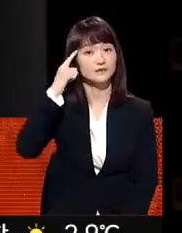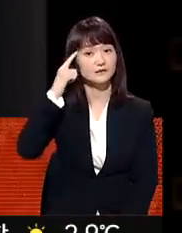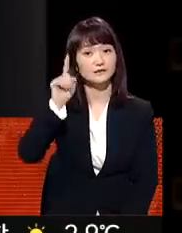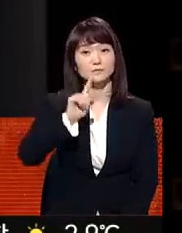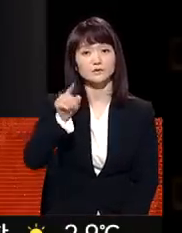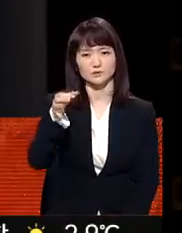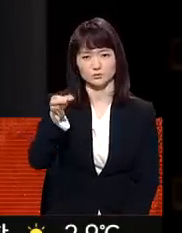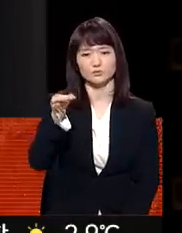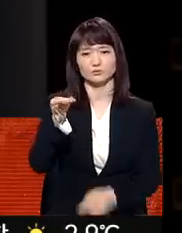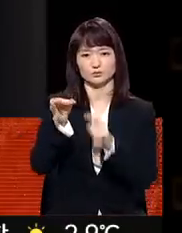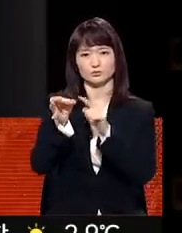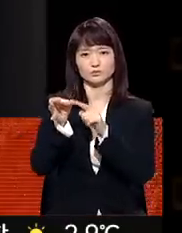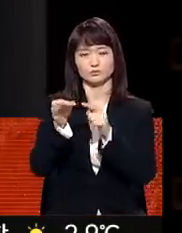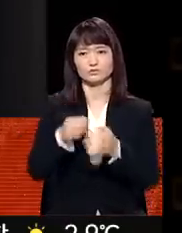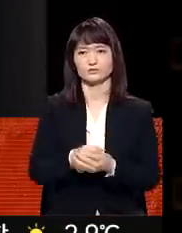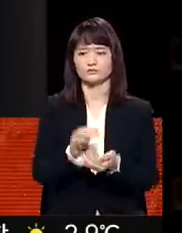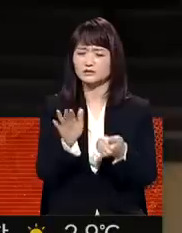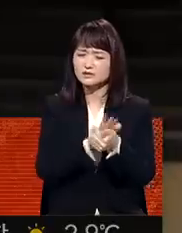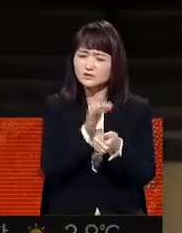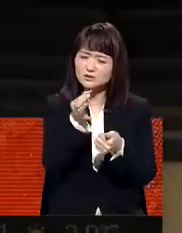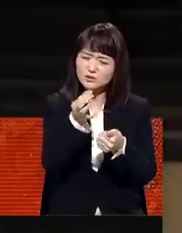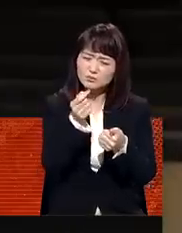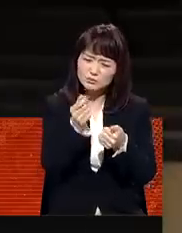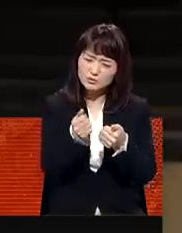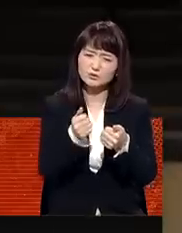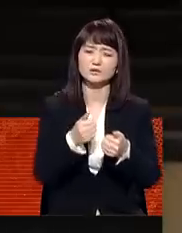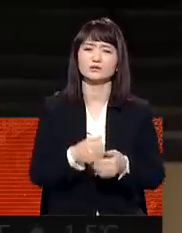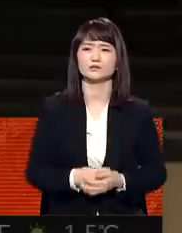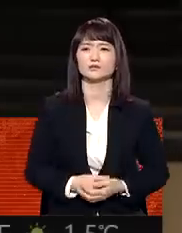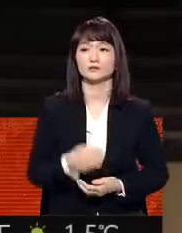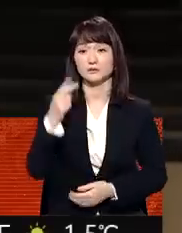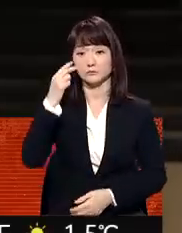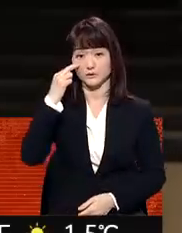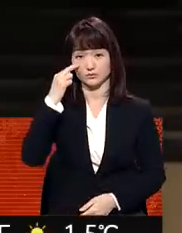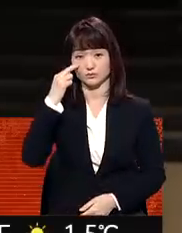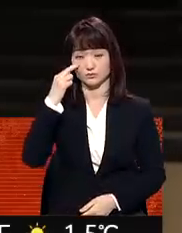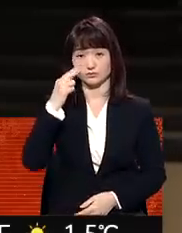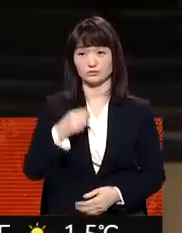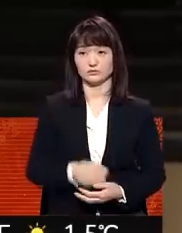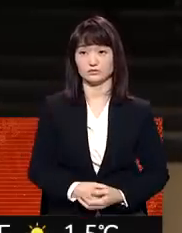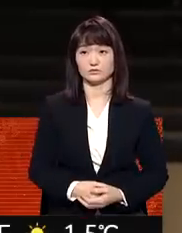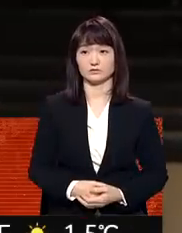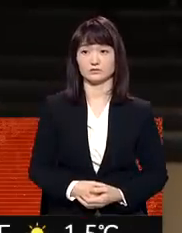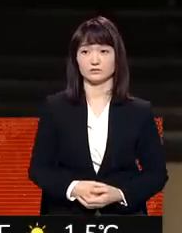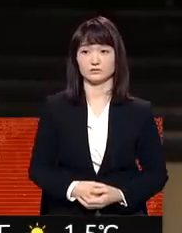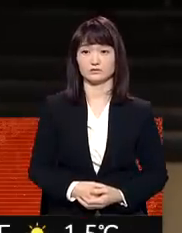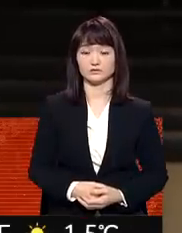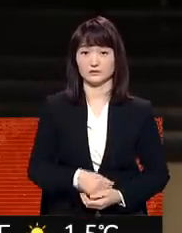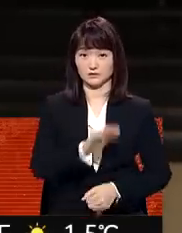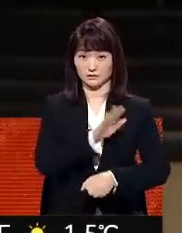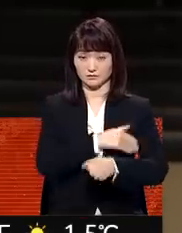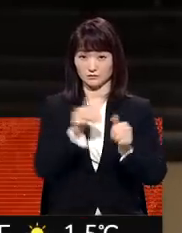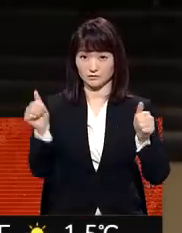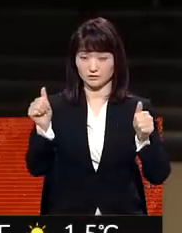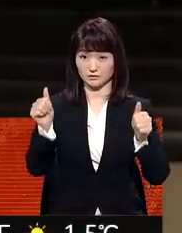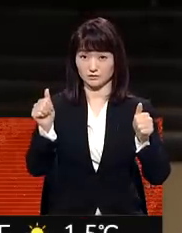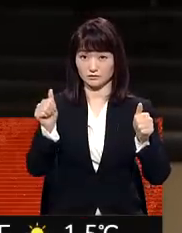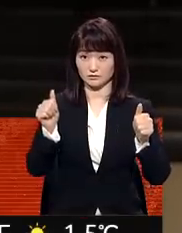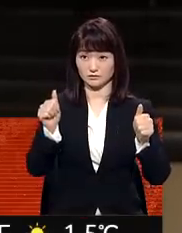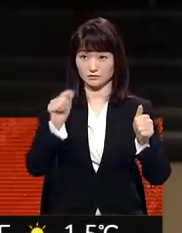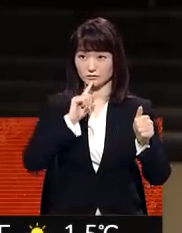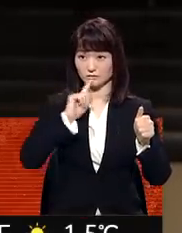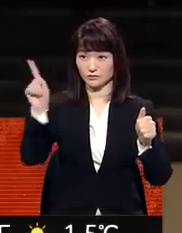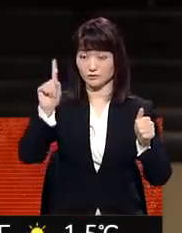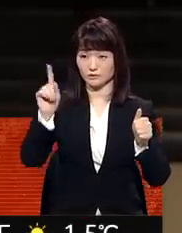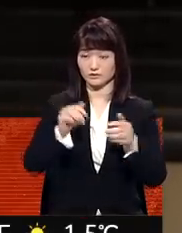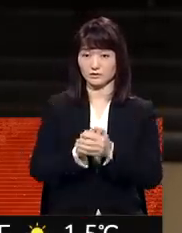거 근데 뭐 좀 전에 얘기했지만 우리나라 같으면 미국 같은 경우는 정책이 아닙니다 파탄주의에다가 심지어